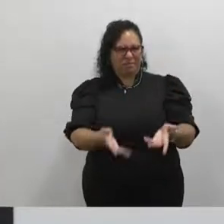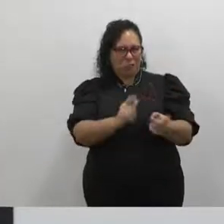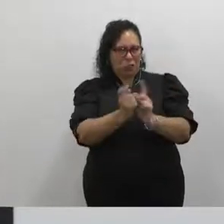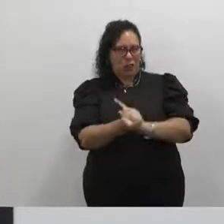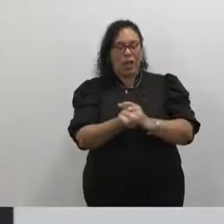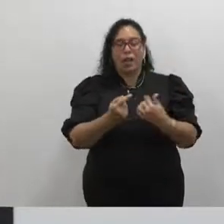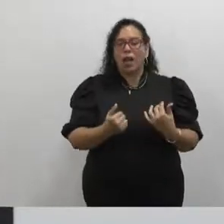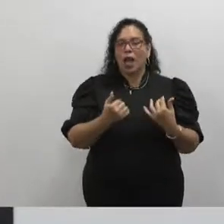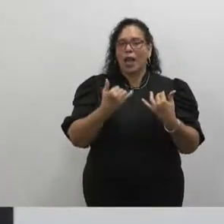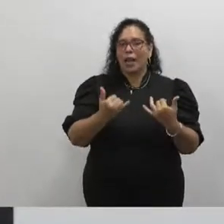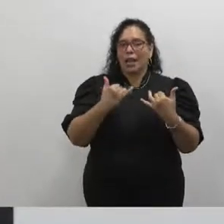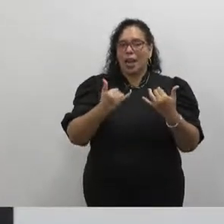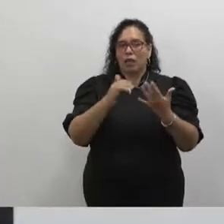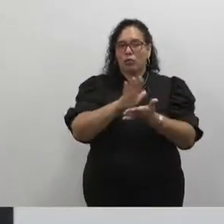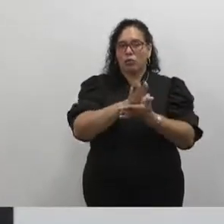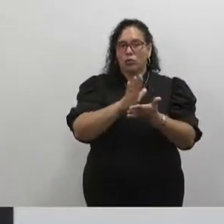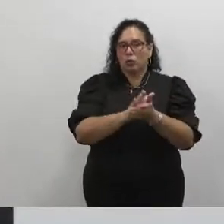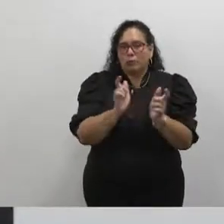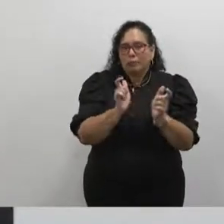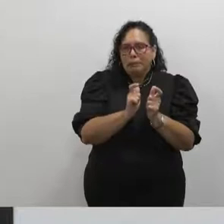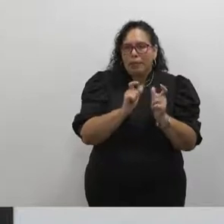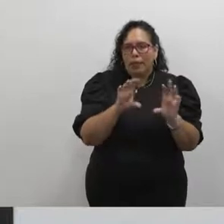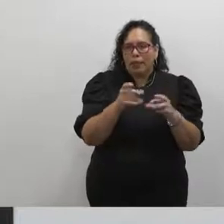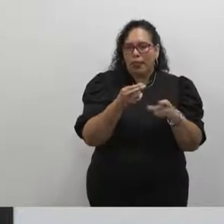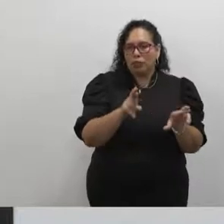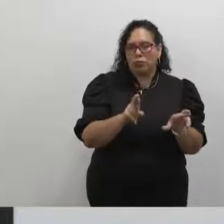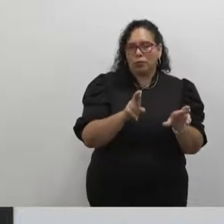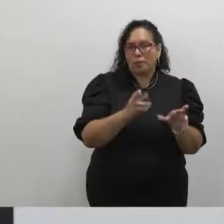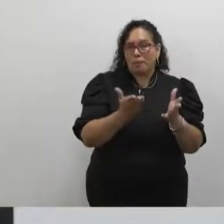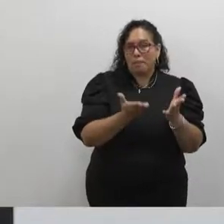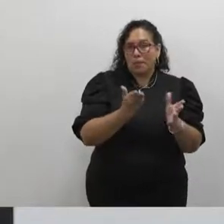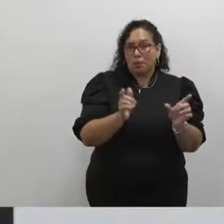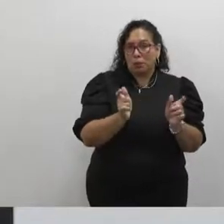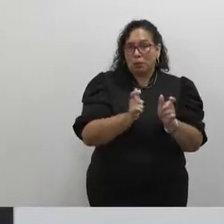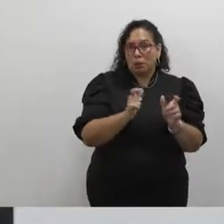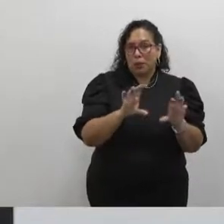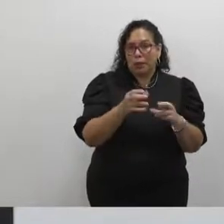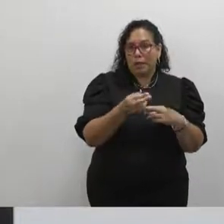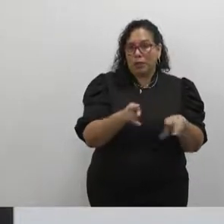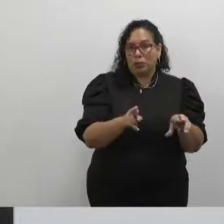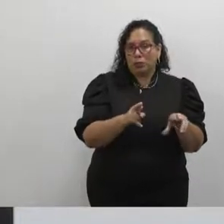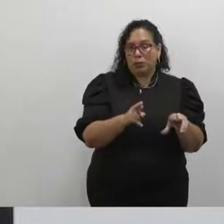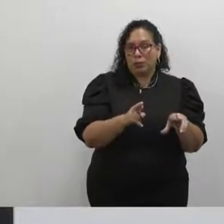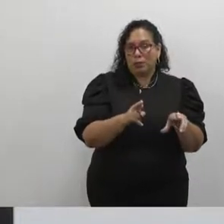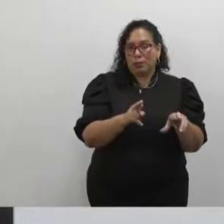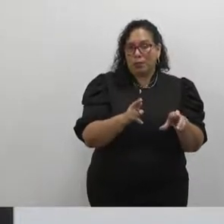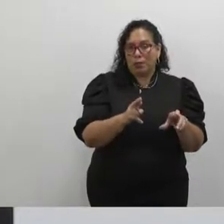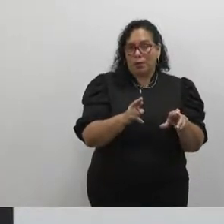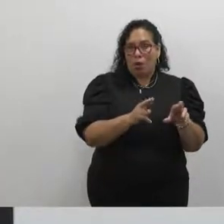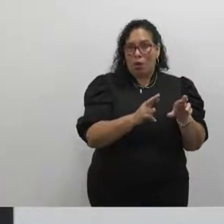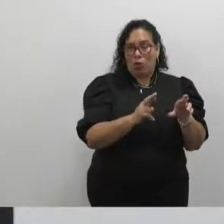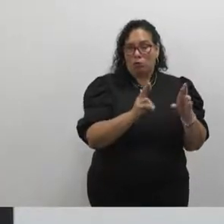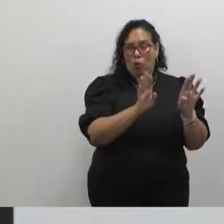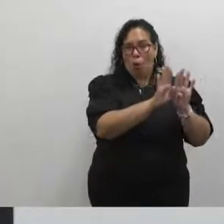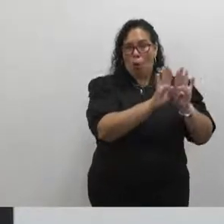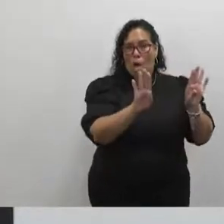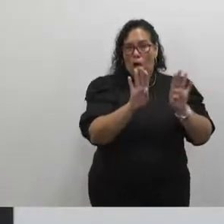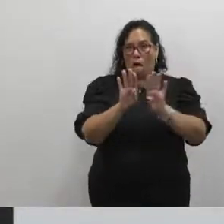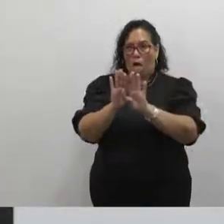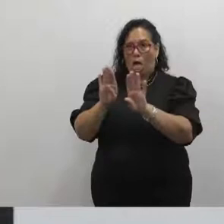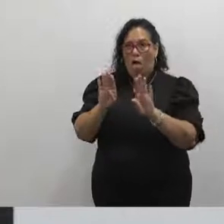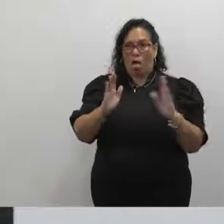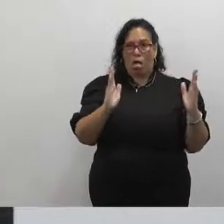nhưng mà đang không cả này xem nhé nó miền miền ti tăng khá đại mình thân nặng tội bị thay thân nặng tội tội